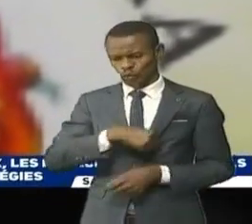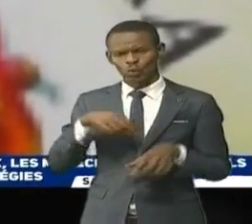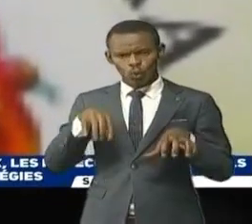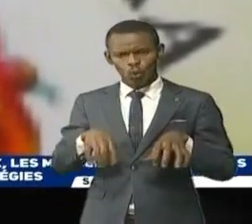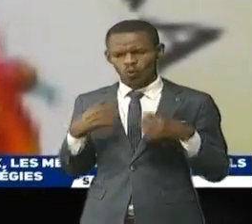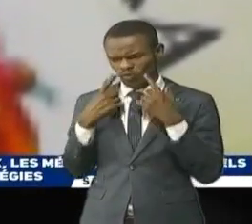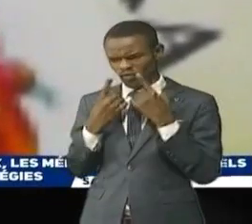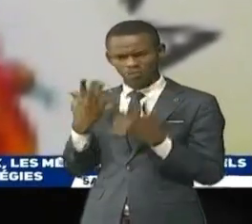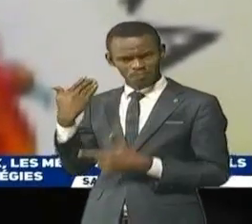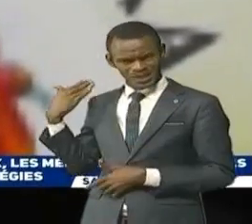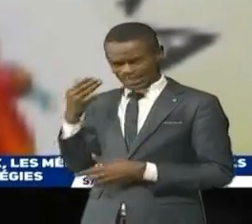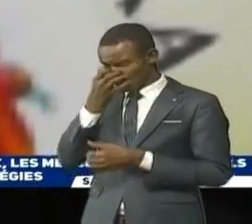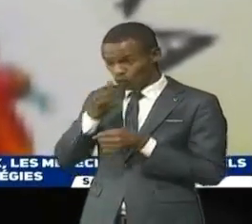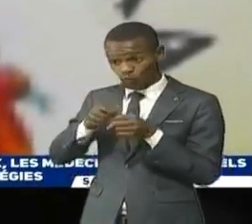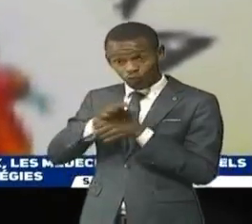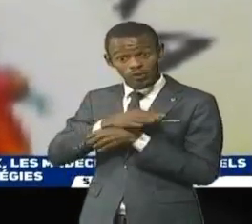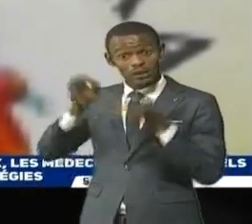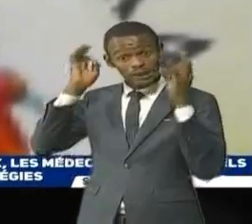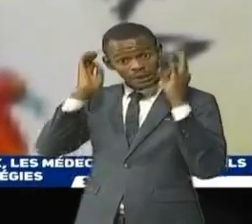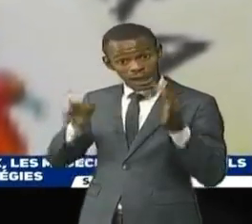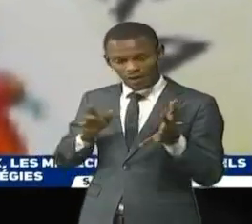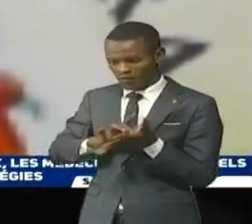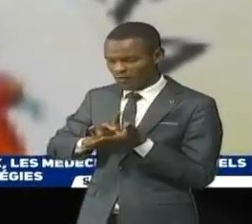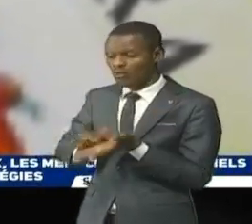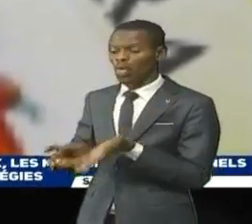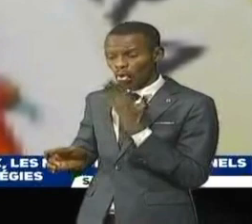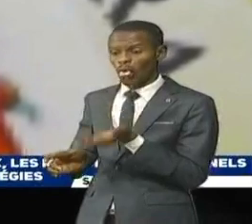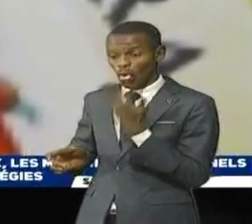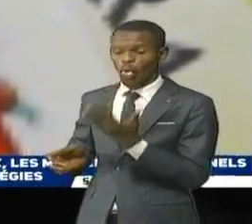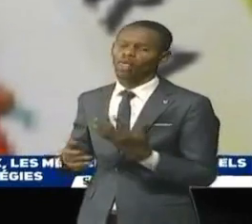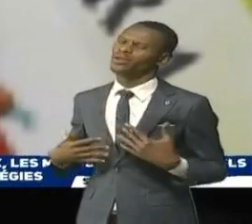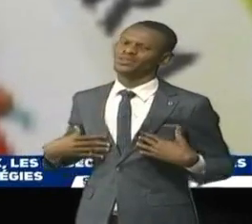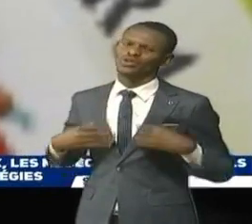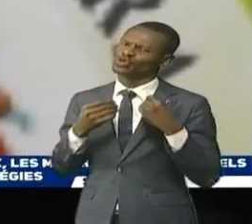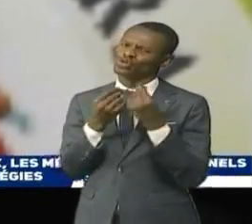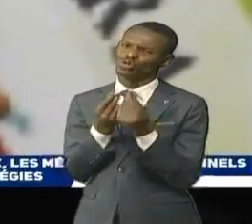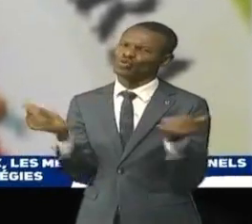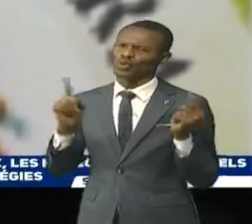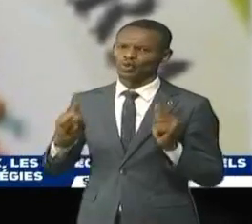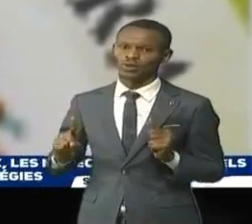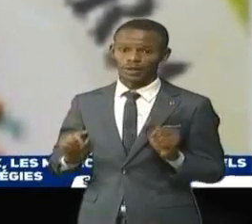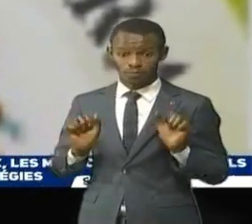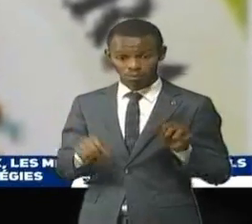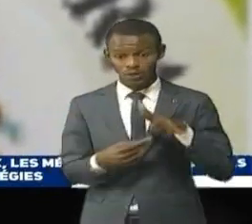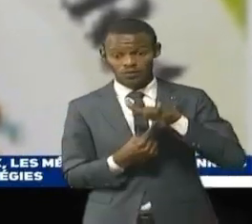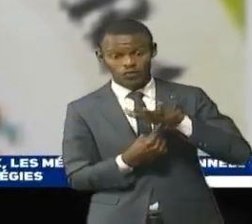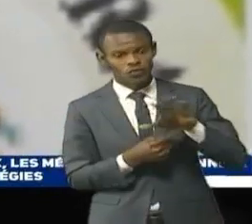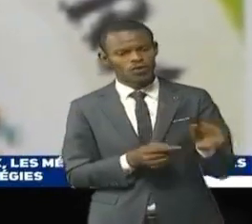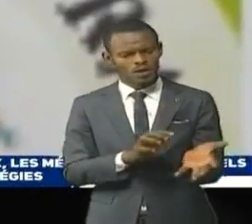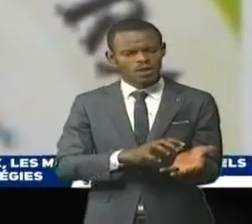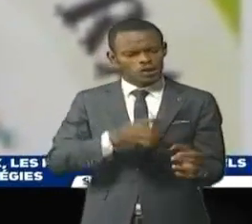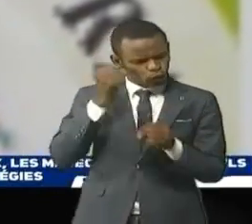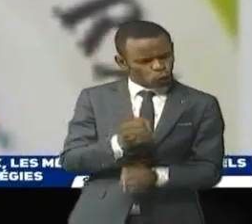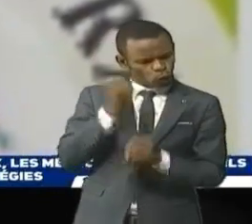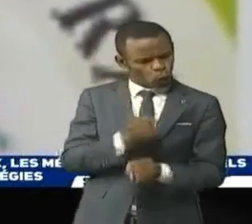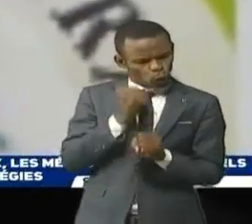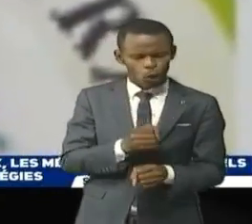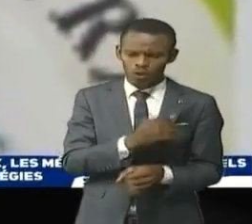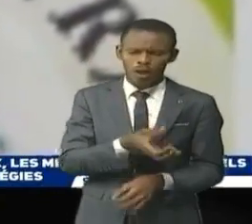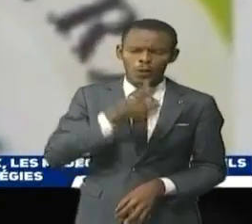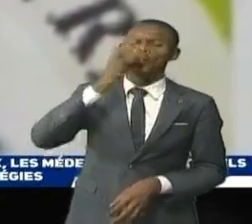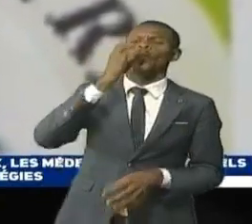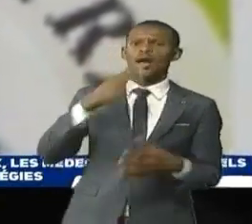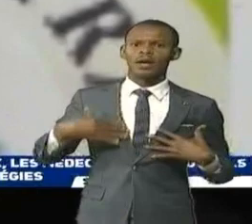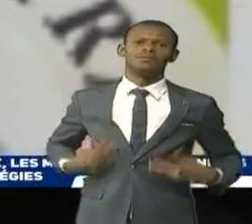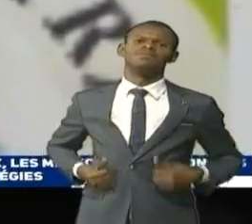nous sommes venus et nous avons apporté avec nous des preuves des produits locaux qui ont fait